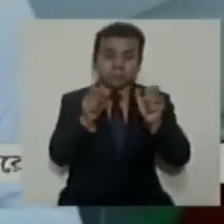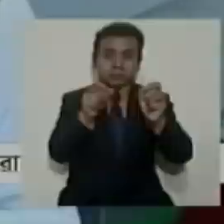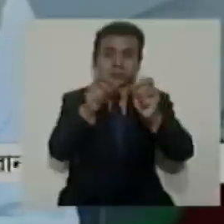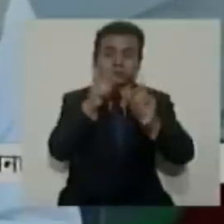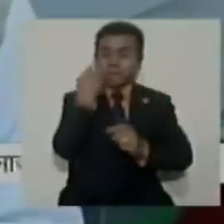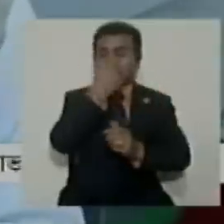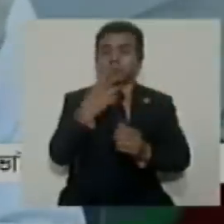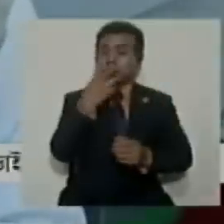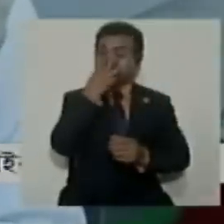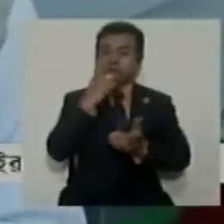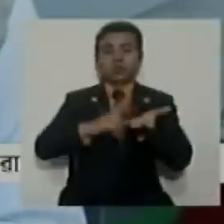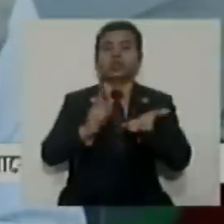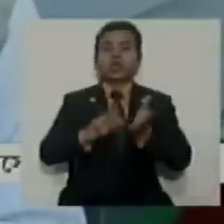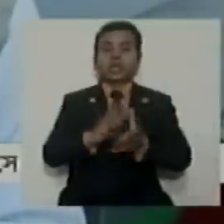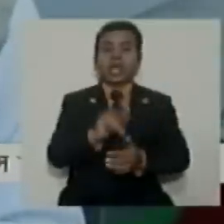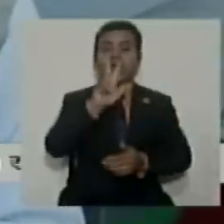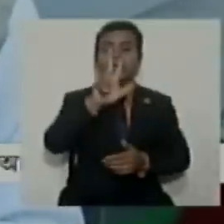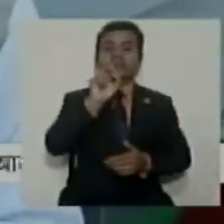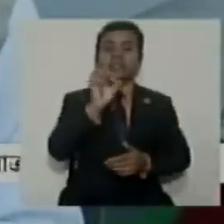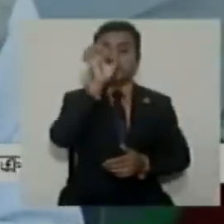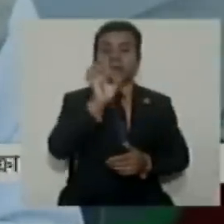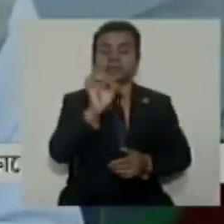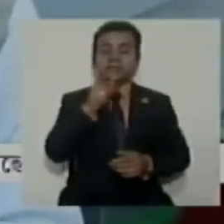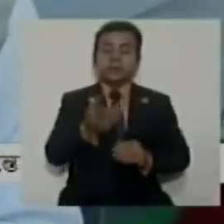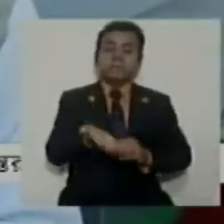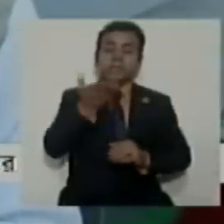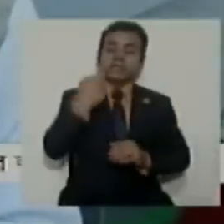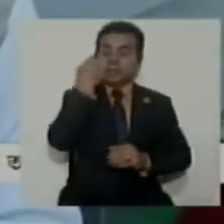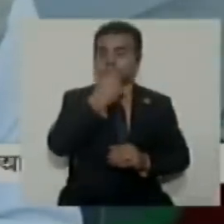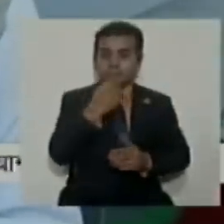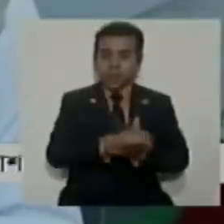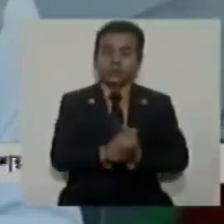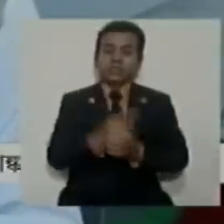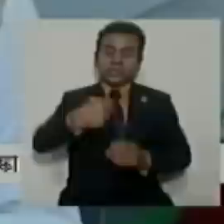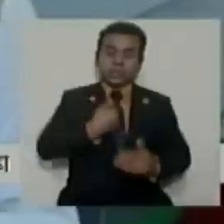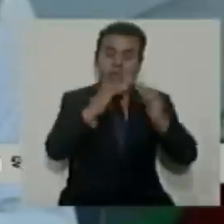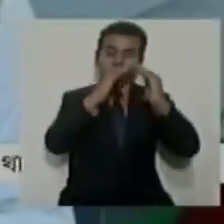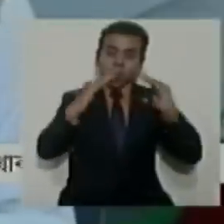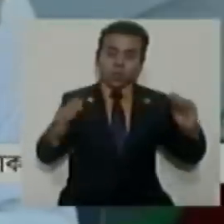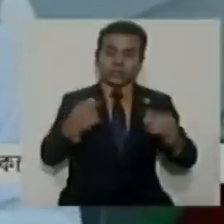না, অন্যদের অক্সিজেন সাপোর্ট এবং কিছু ওষুধ লাগতে পারে।